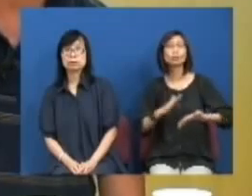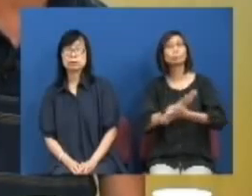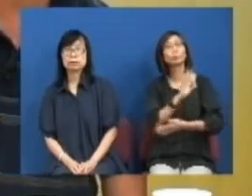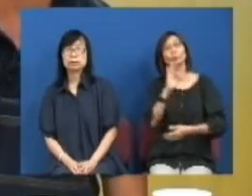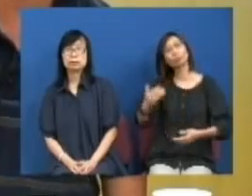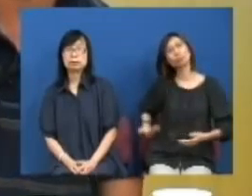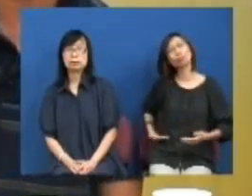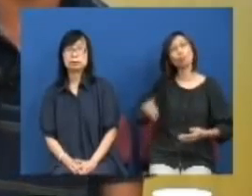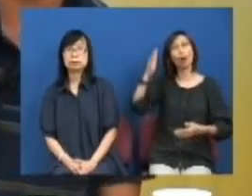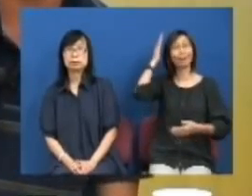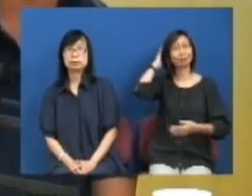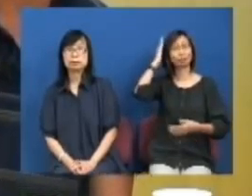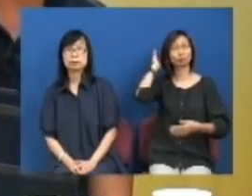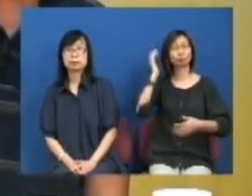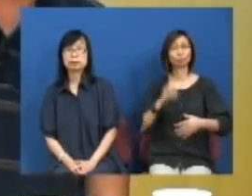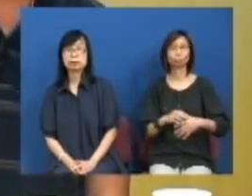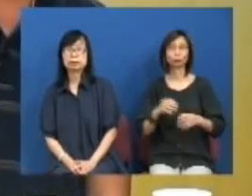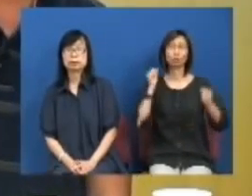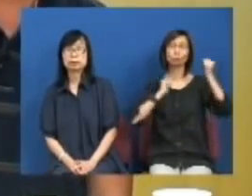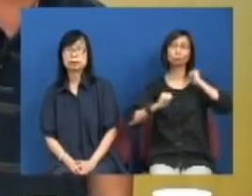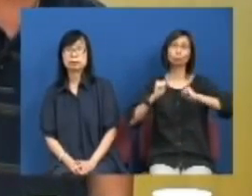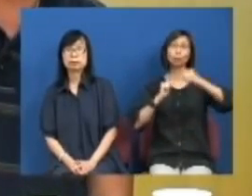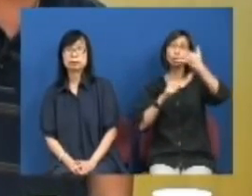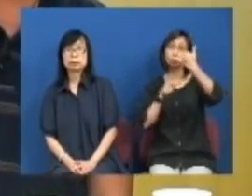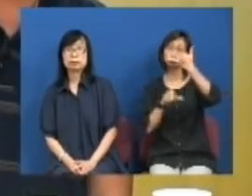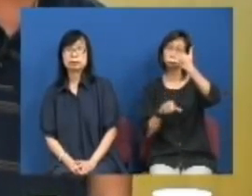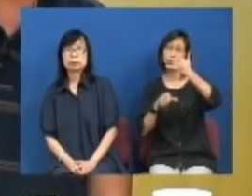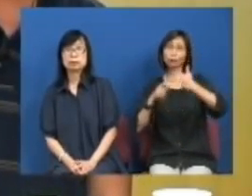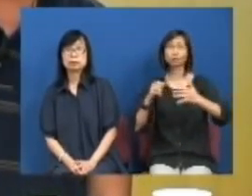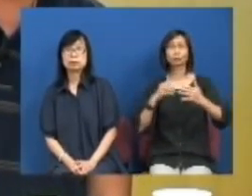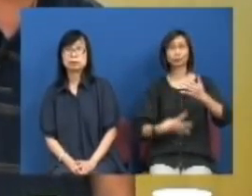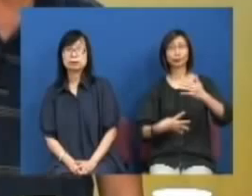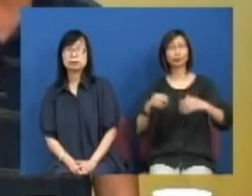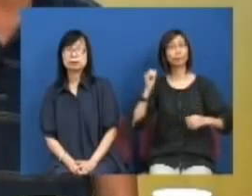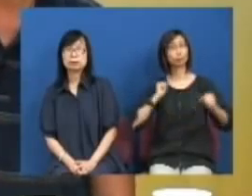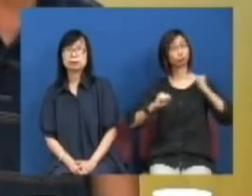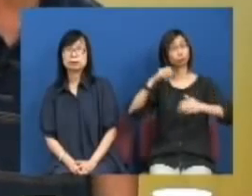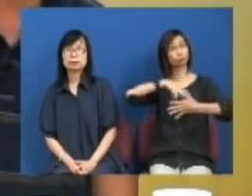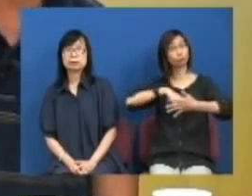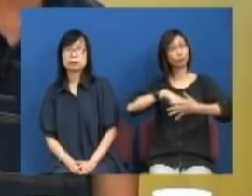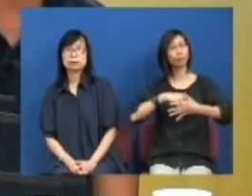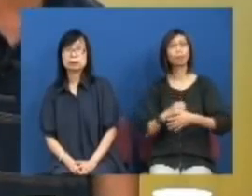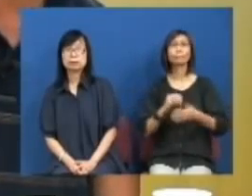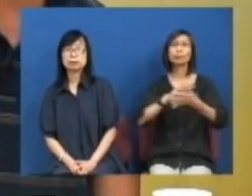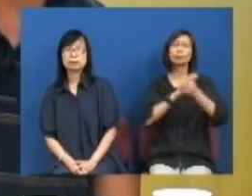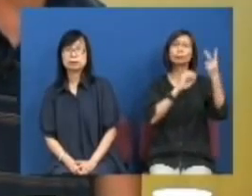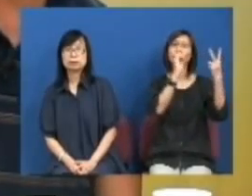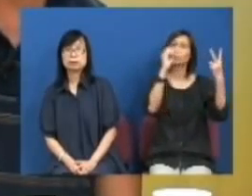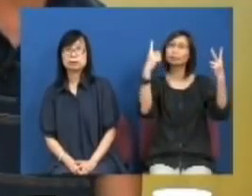六四燭光悼念活動啦，又或者我會講到其實即係2011年啦，即係差唔多係曾蔭